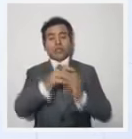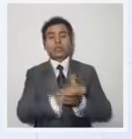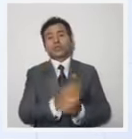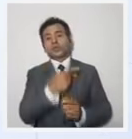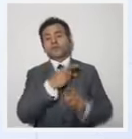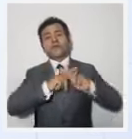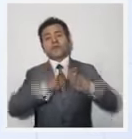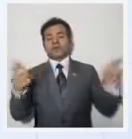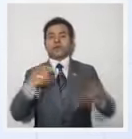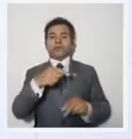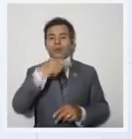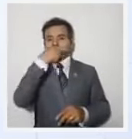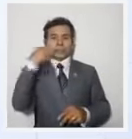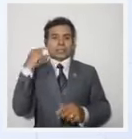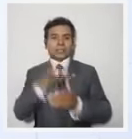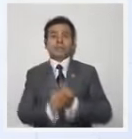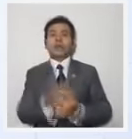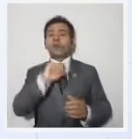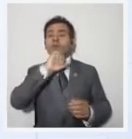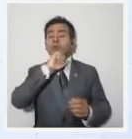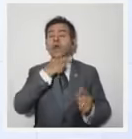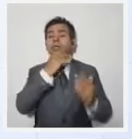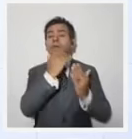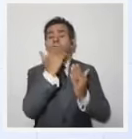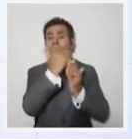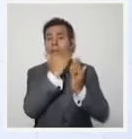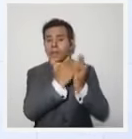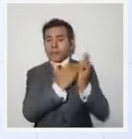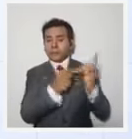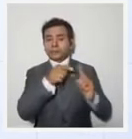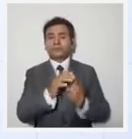বিধি আত্মা শান্তি কামনা করছি। এই ৮ জন ব্যক্তির